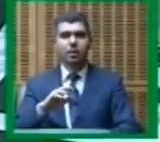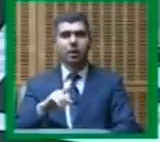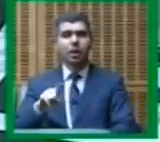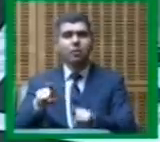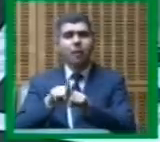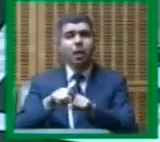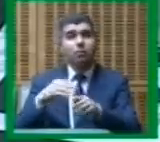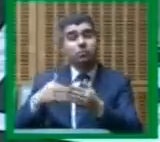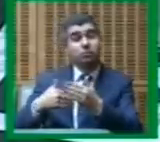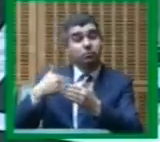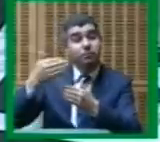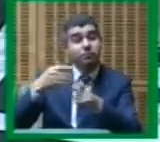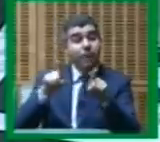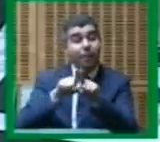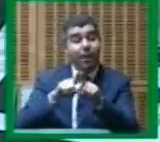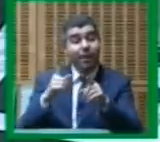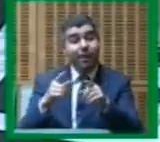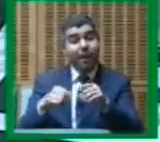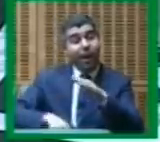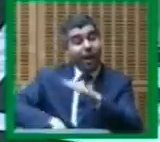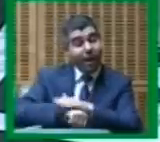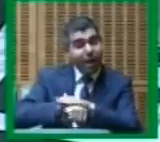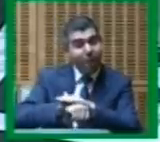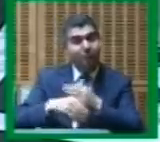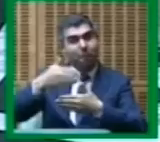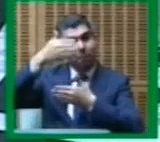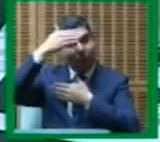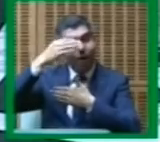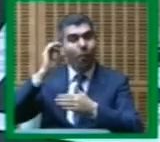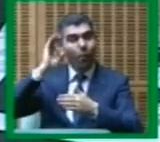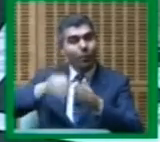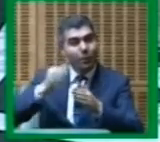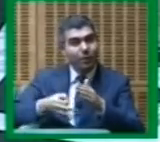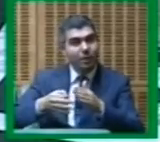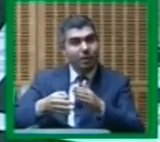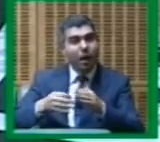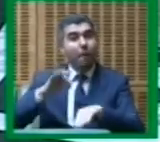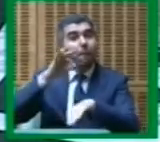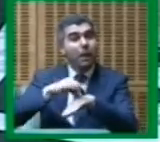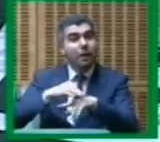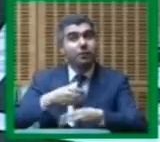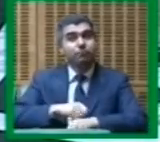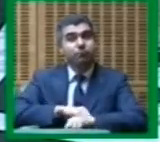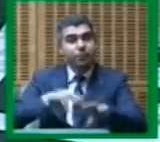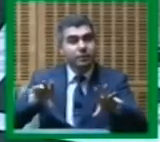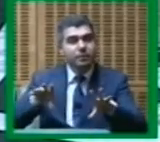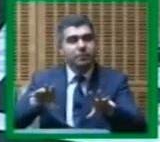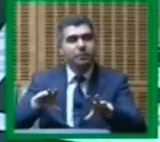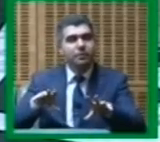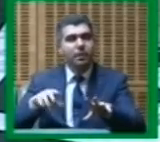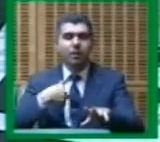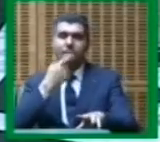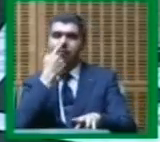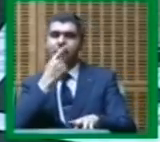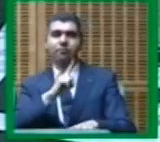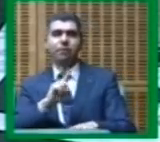ماذا كان سيترتب على القرار في الطرح الأول ديال التنظيم؟ وهذه هي الكفة اللي خصنا دائما نستحضروا. أعتقد أن إذا